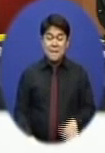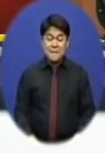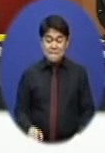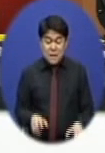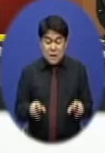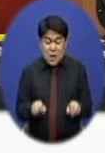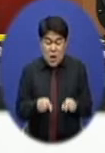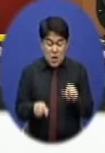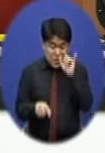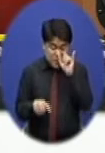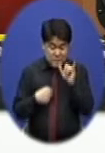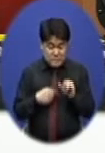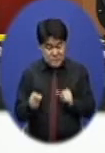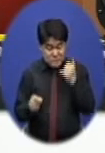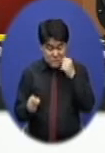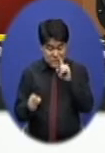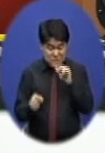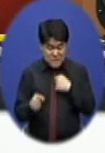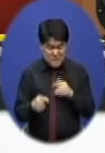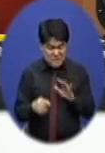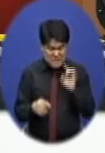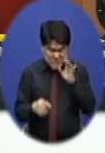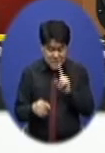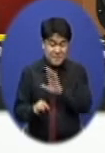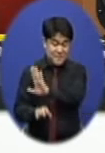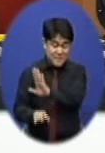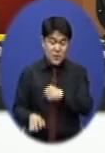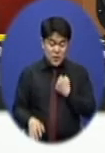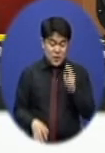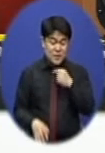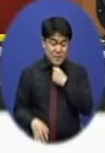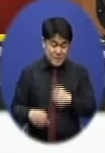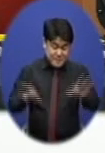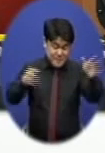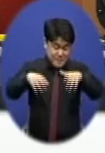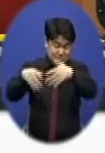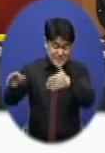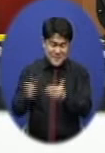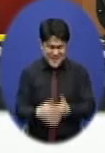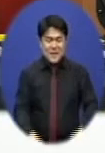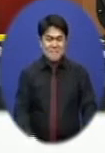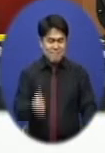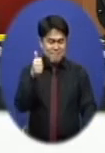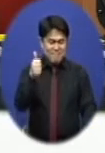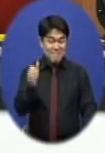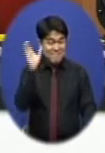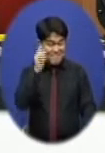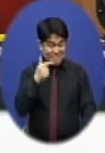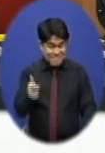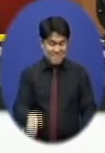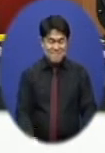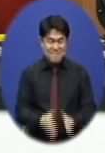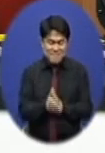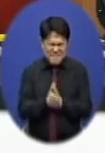돼서 옆에 분이 있으면 긴장될까봐 저 혼자 맞아요. 조용히 부르려고 네. 지금 다 보냈어요. 내보냈습니다. 그게 좋아요. 자, 네. 기대가 됩니다. 네.